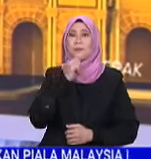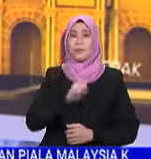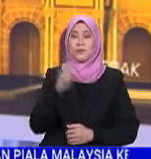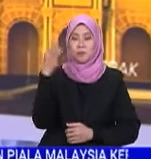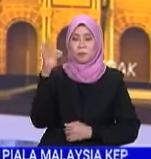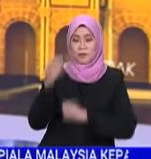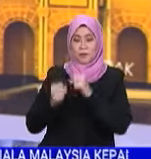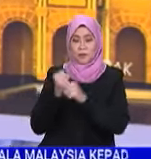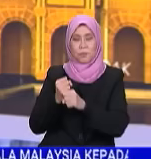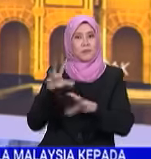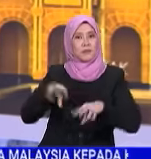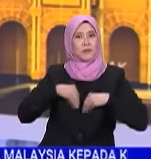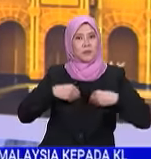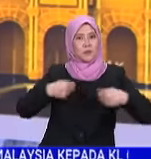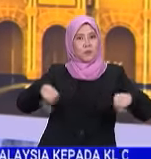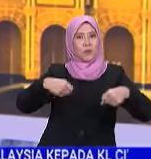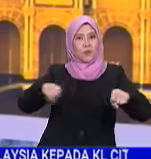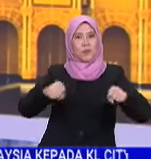menerima